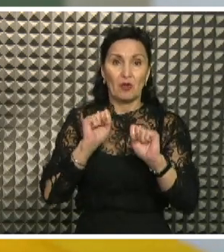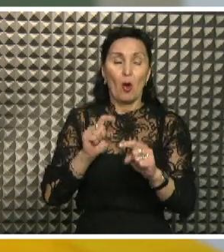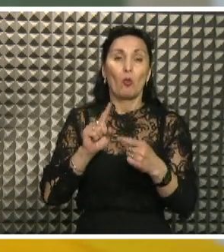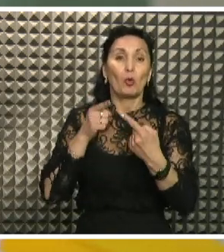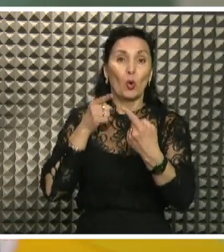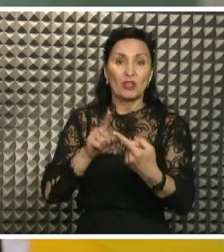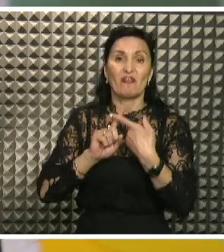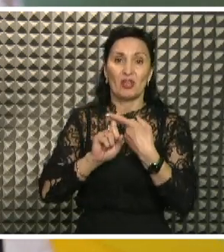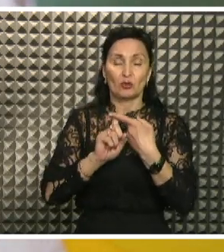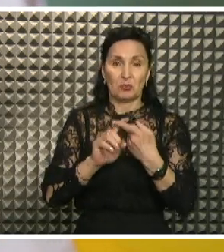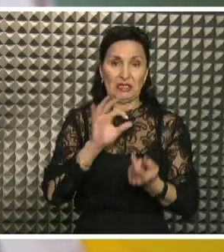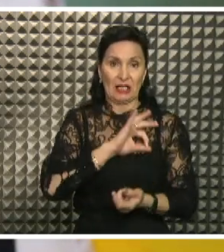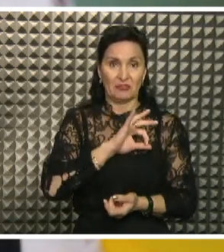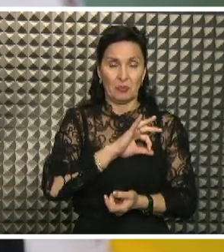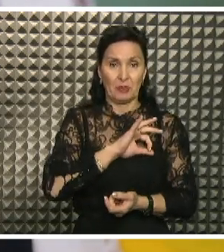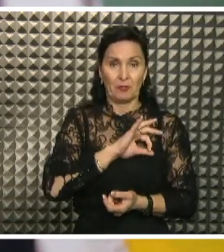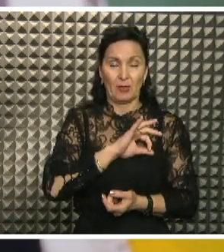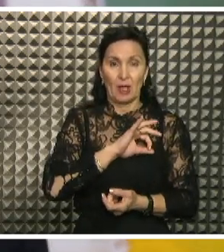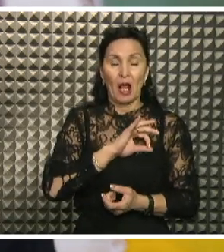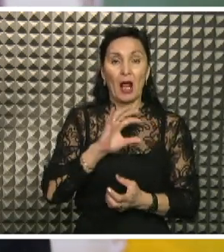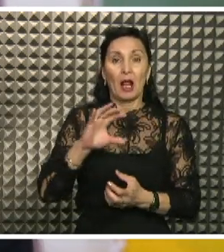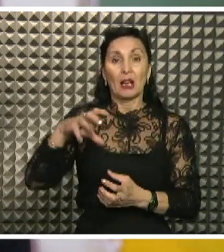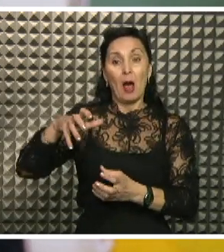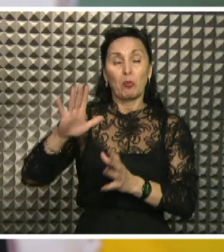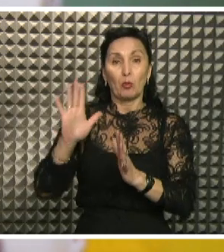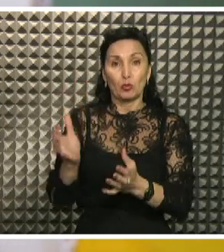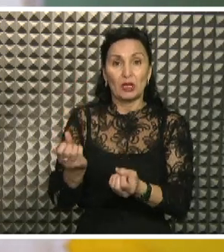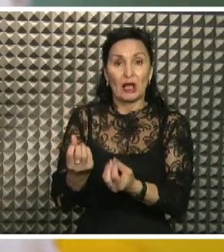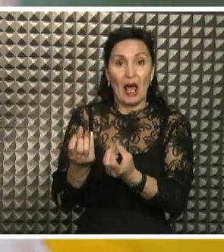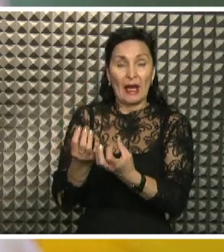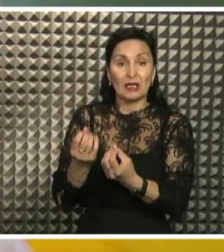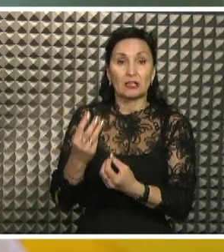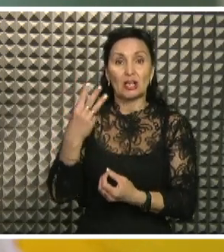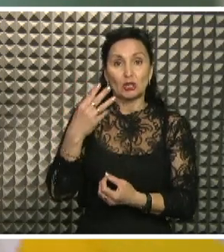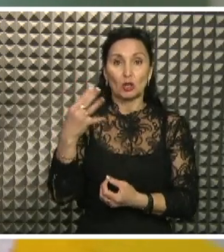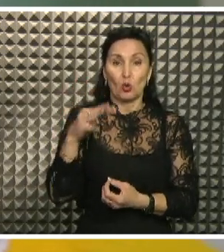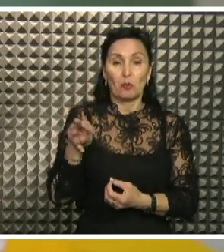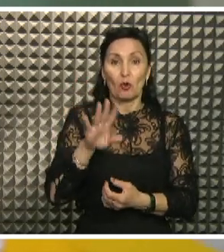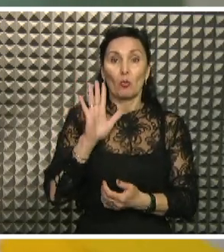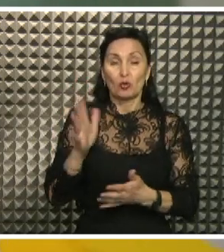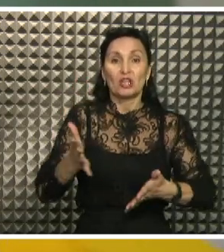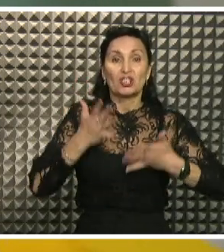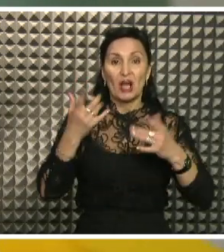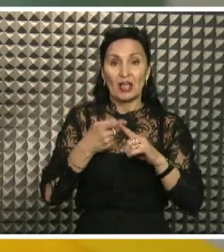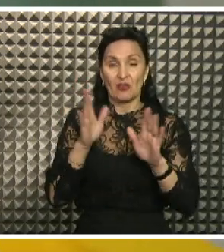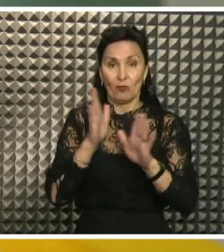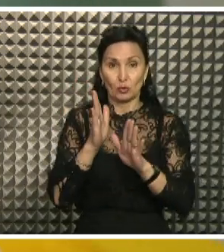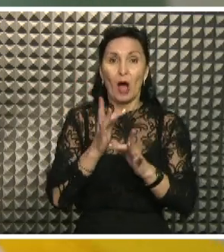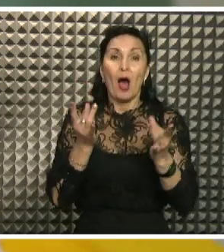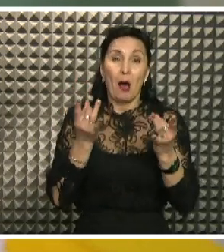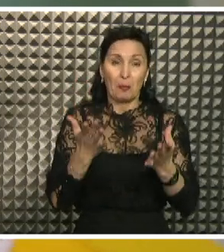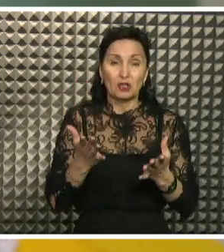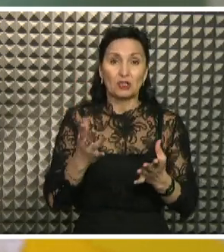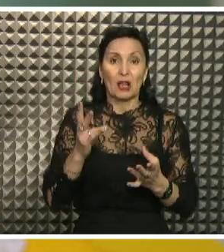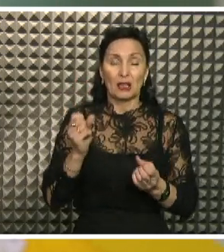противовирусными средствами. Лампа будет гореть 30-40 минут. Вы будете дышать этим воздухом. Обычно